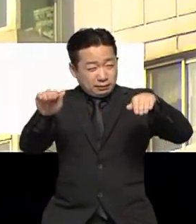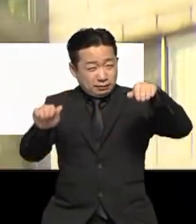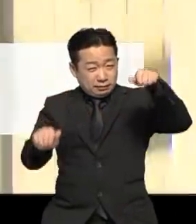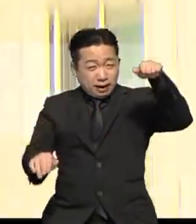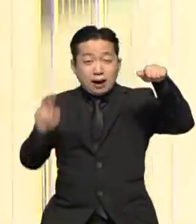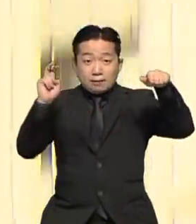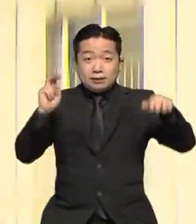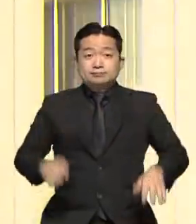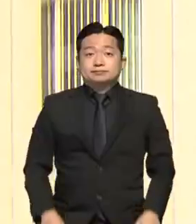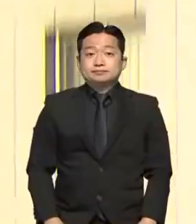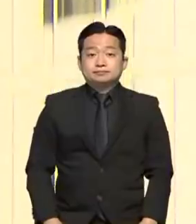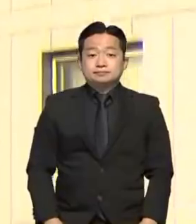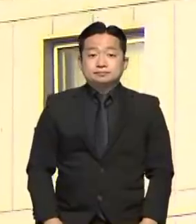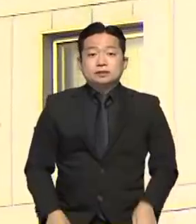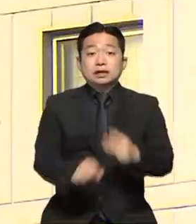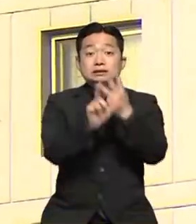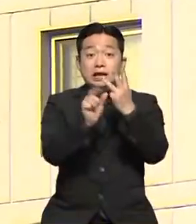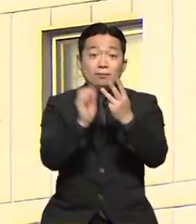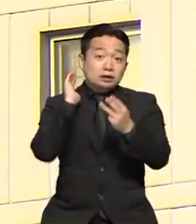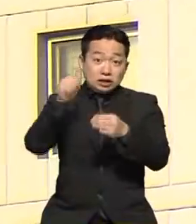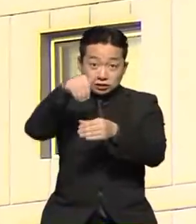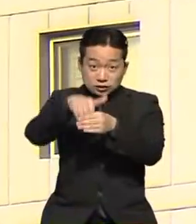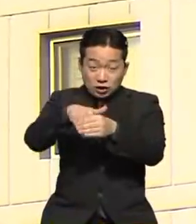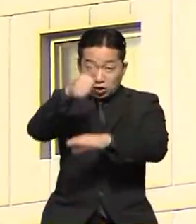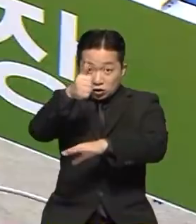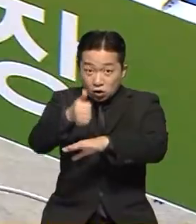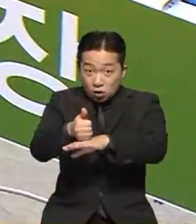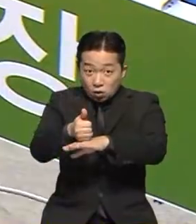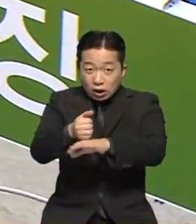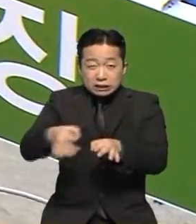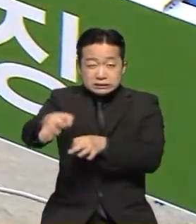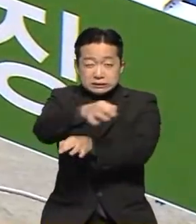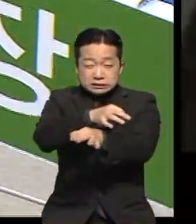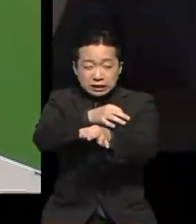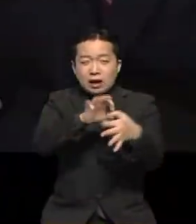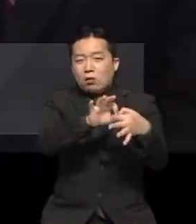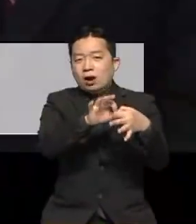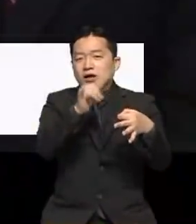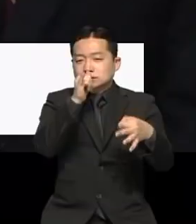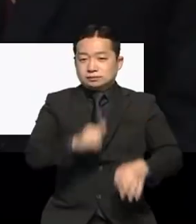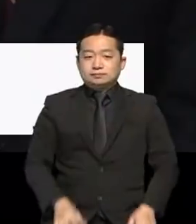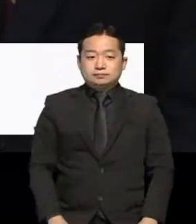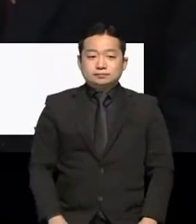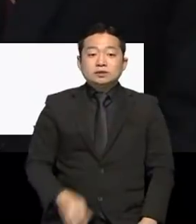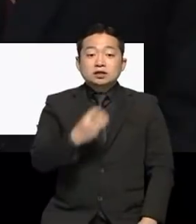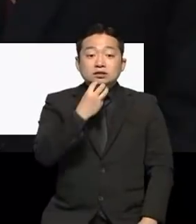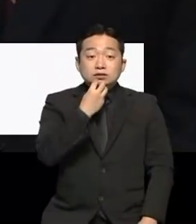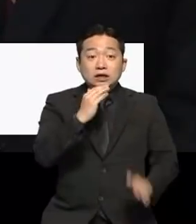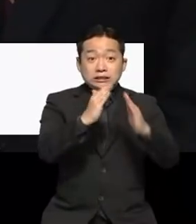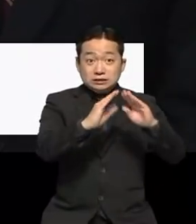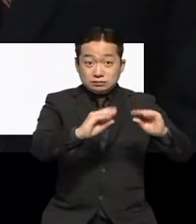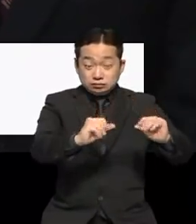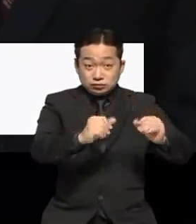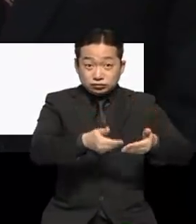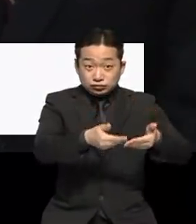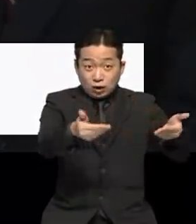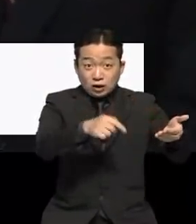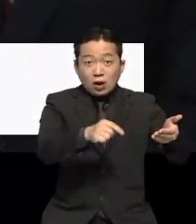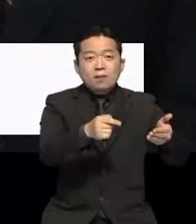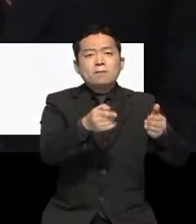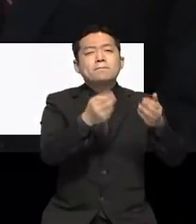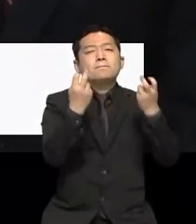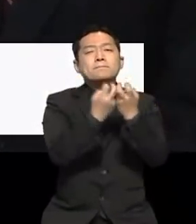상황일 거고. 3월 대선 결과도 시장의 큰 변수입니다. 서울에서 부동산 공급에 대한 가장 확실한